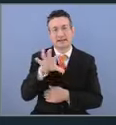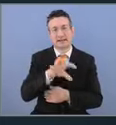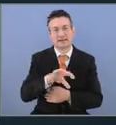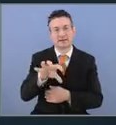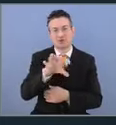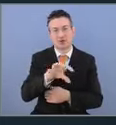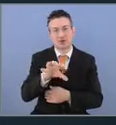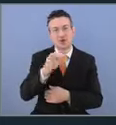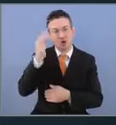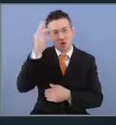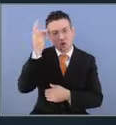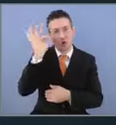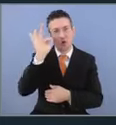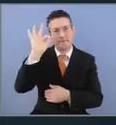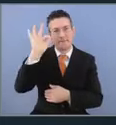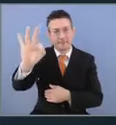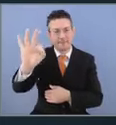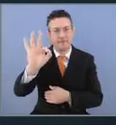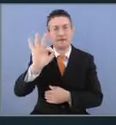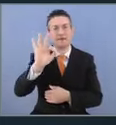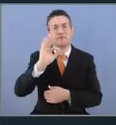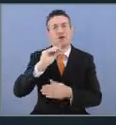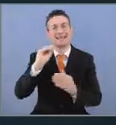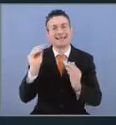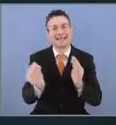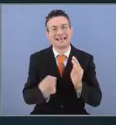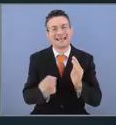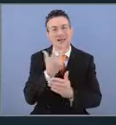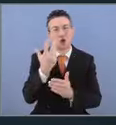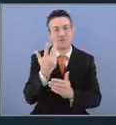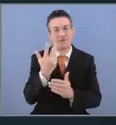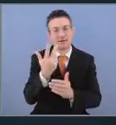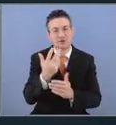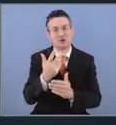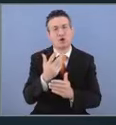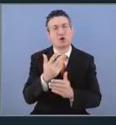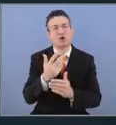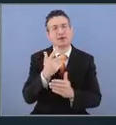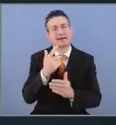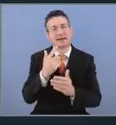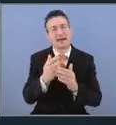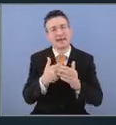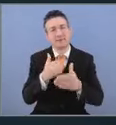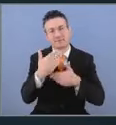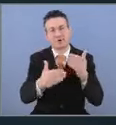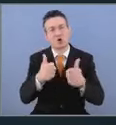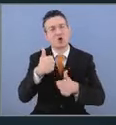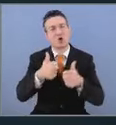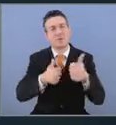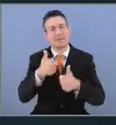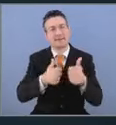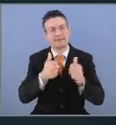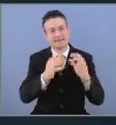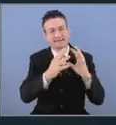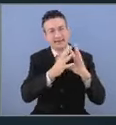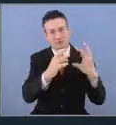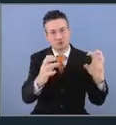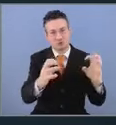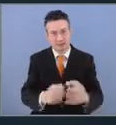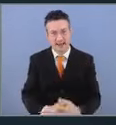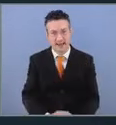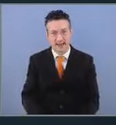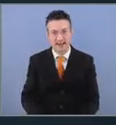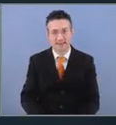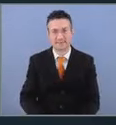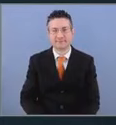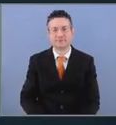finalizzati all'innovazione, allo sviluppo, alla competitività industriale. Oggi il contributo, il punto